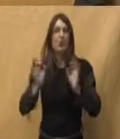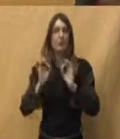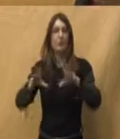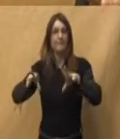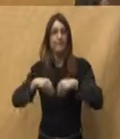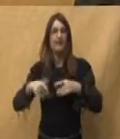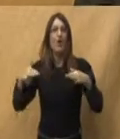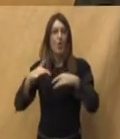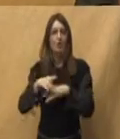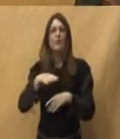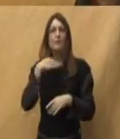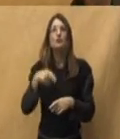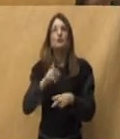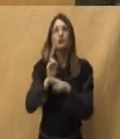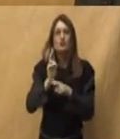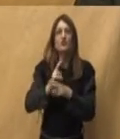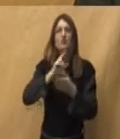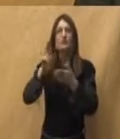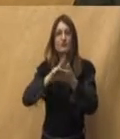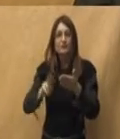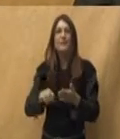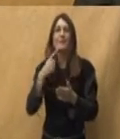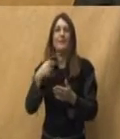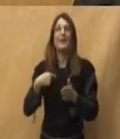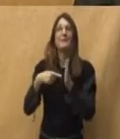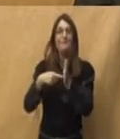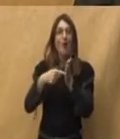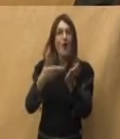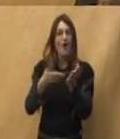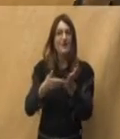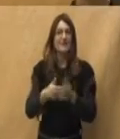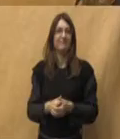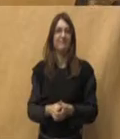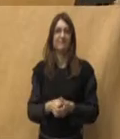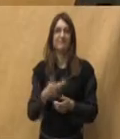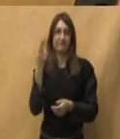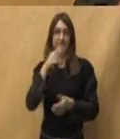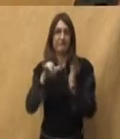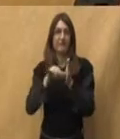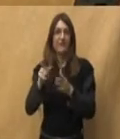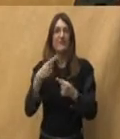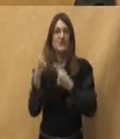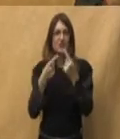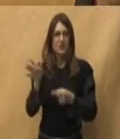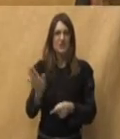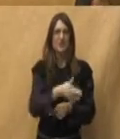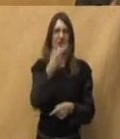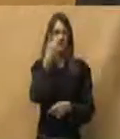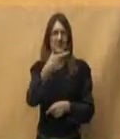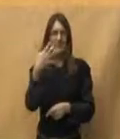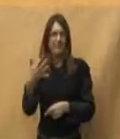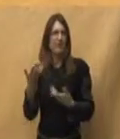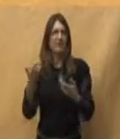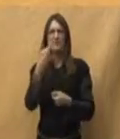prihvatili, mnogi su je čuvali, kasnije su mi je pokazivali. Naravno da se situacija u tih, ne znam koliko, 25-28